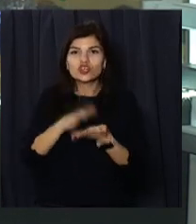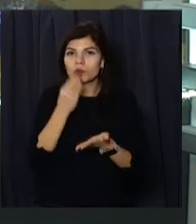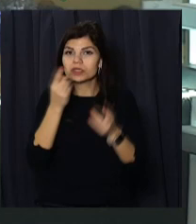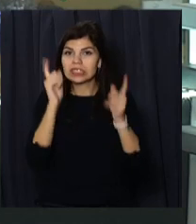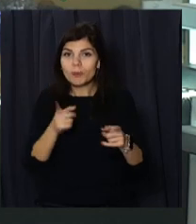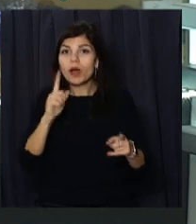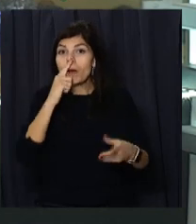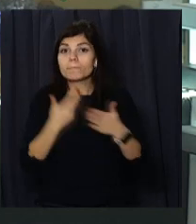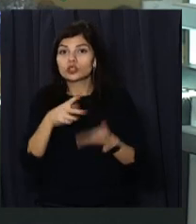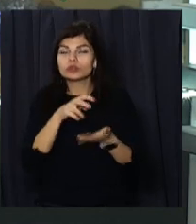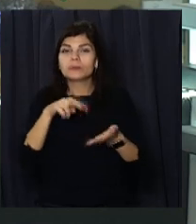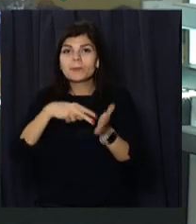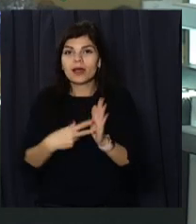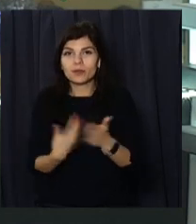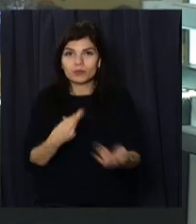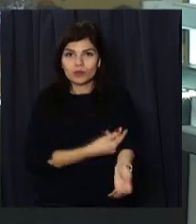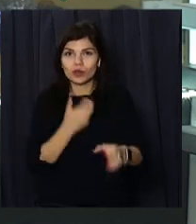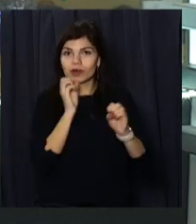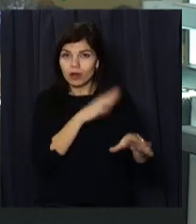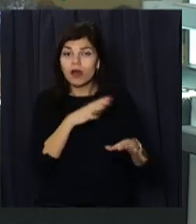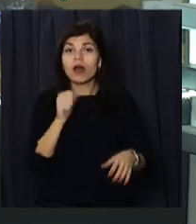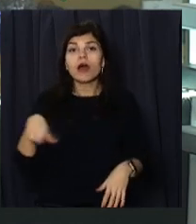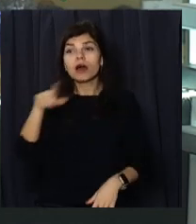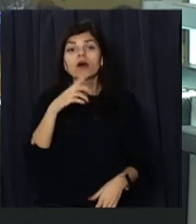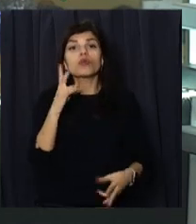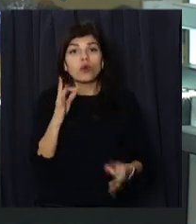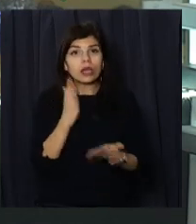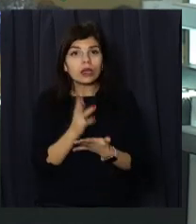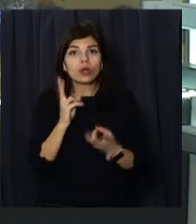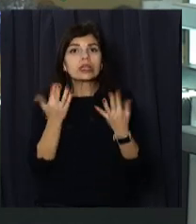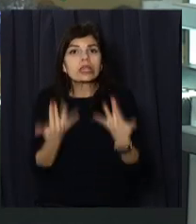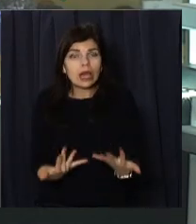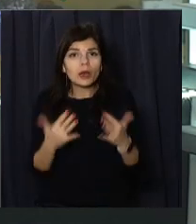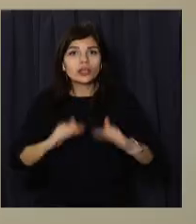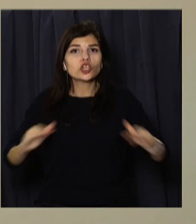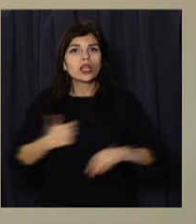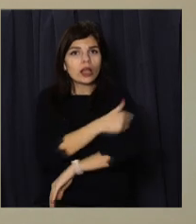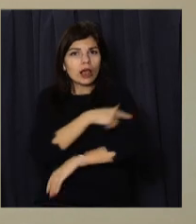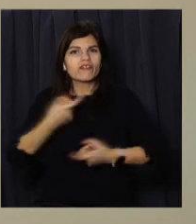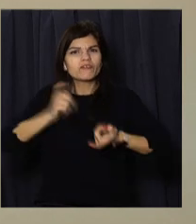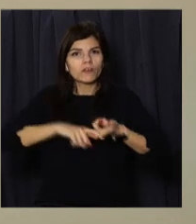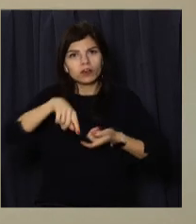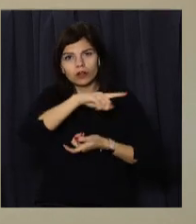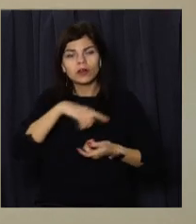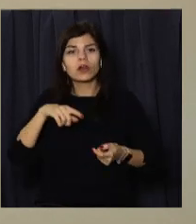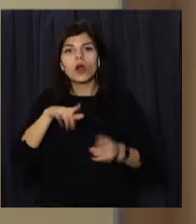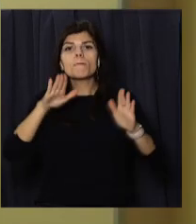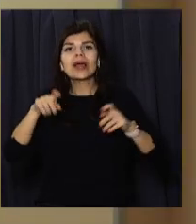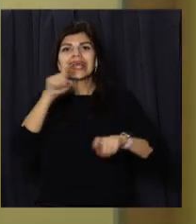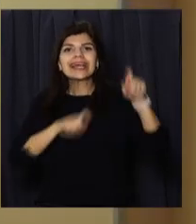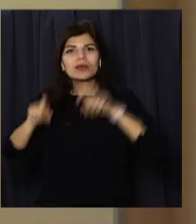смажене. Завжди потребують донорських матеріалів пацієнти гематологічного відділення обласної дитячої лікарні. У моряків